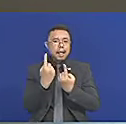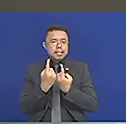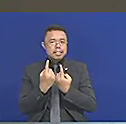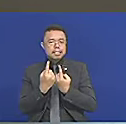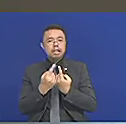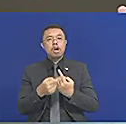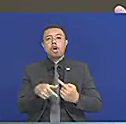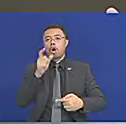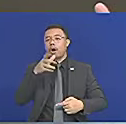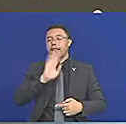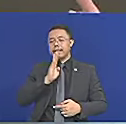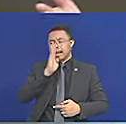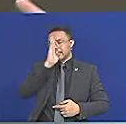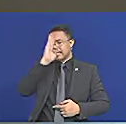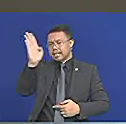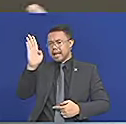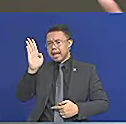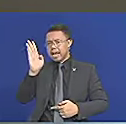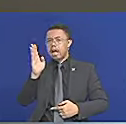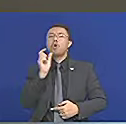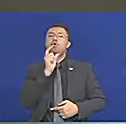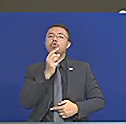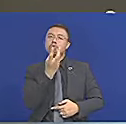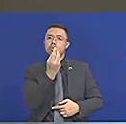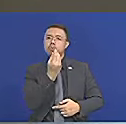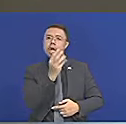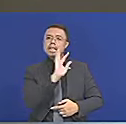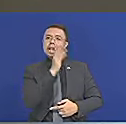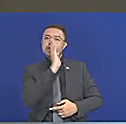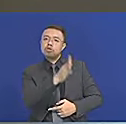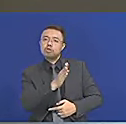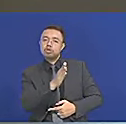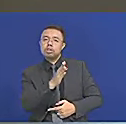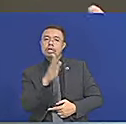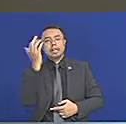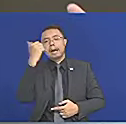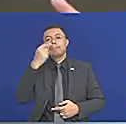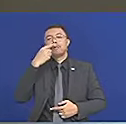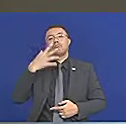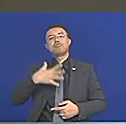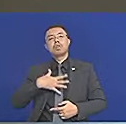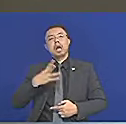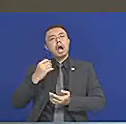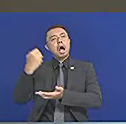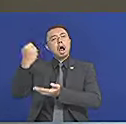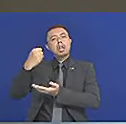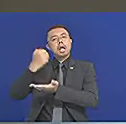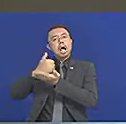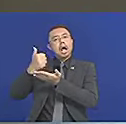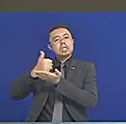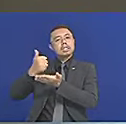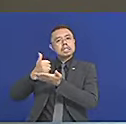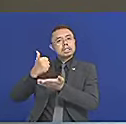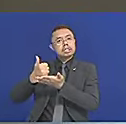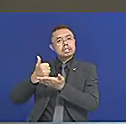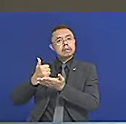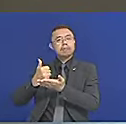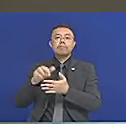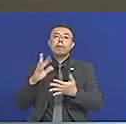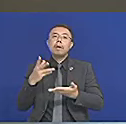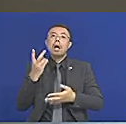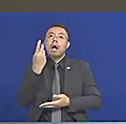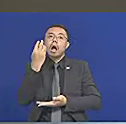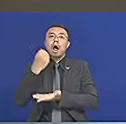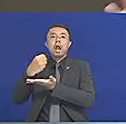Orang yang tidak setia dalam hal mamon, yang tidak jujur, tidak akan memiliki harta yang sesungguhnya. Artinya harta